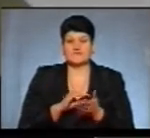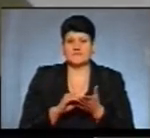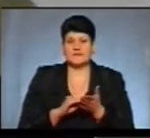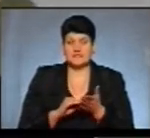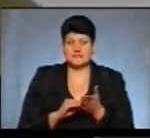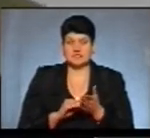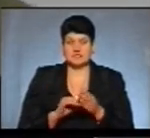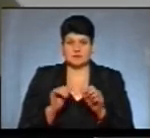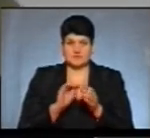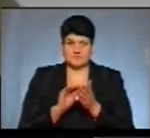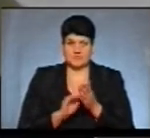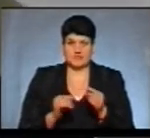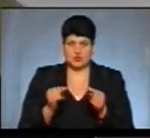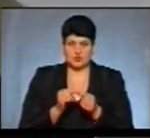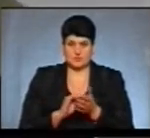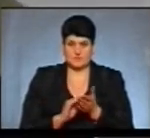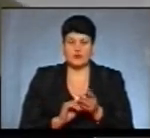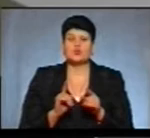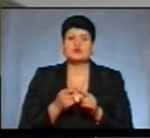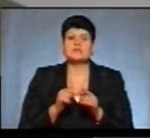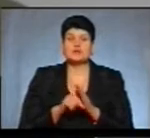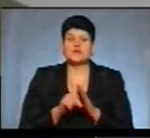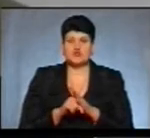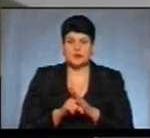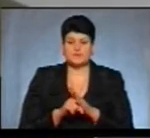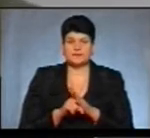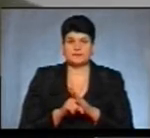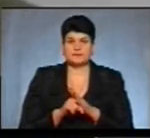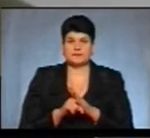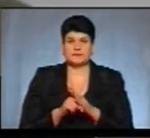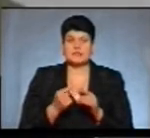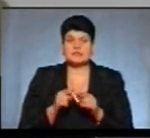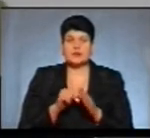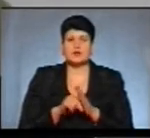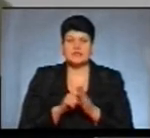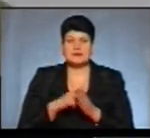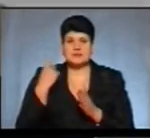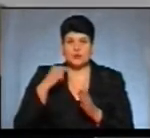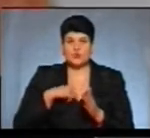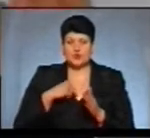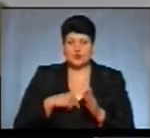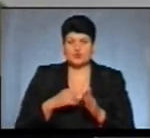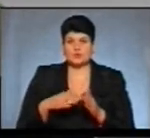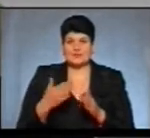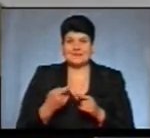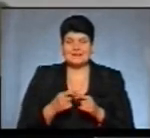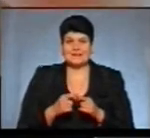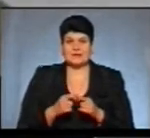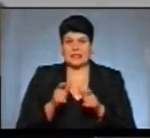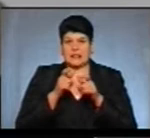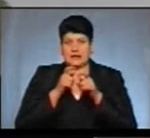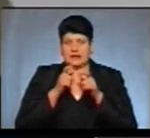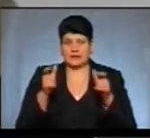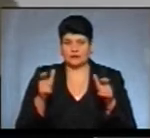все-таки сформулювали, чітко прописали. Що це означає? Це означає, що, ну, як з психологічної точки зору, це якби крикнули, так, дали